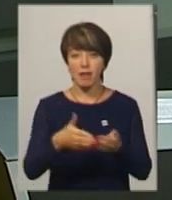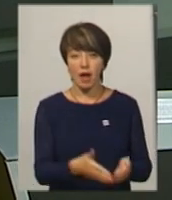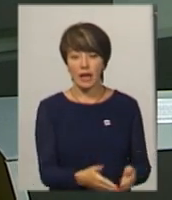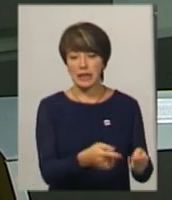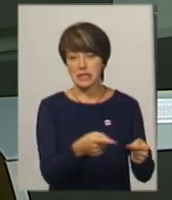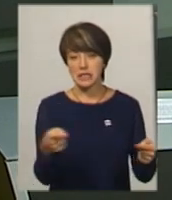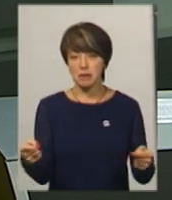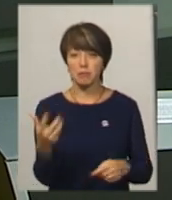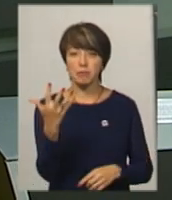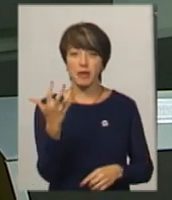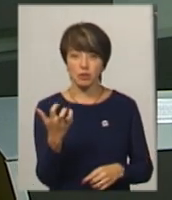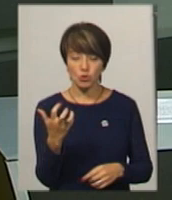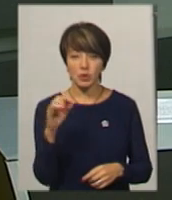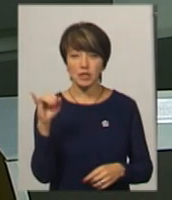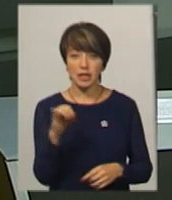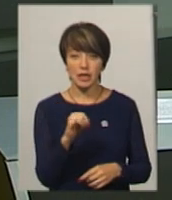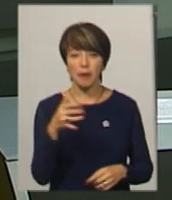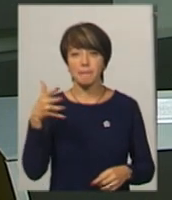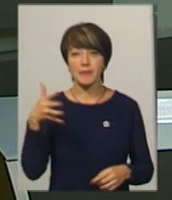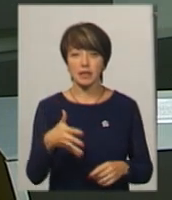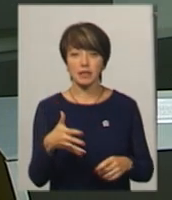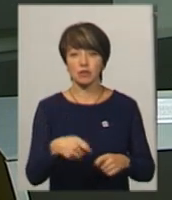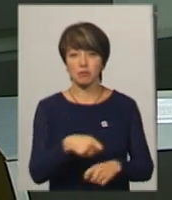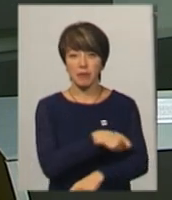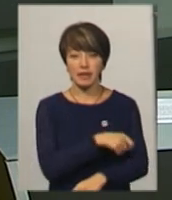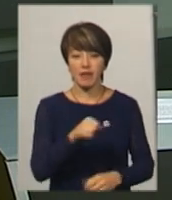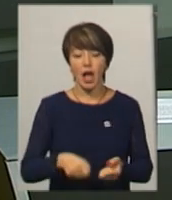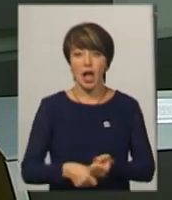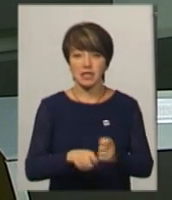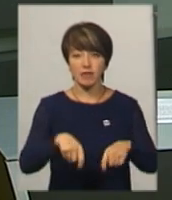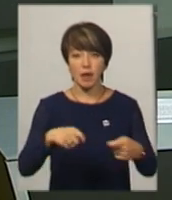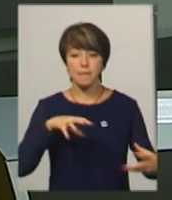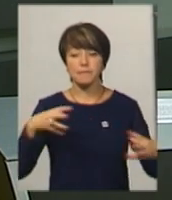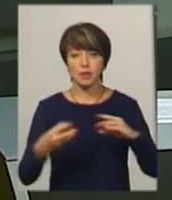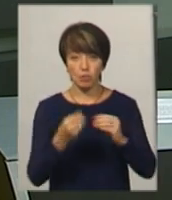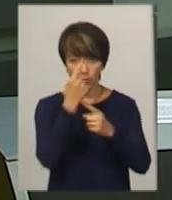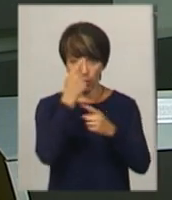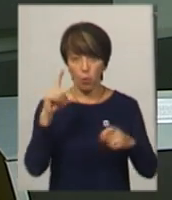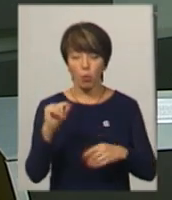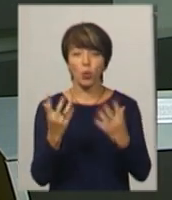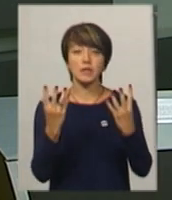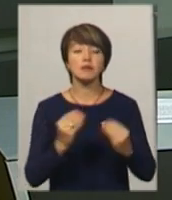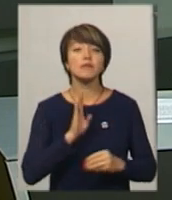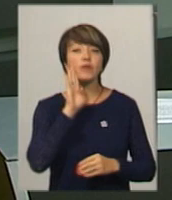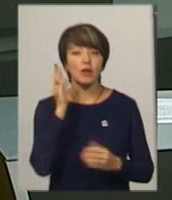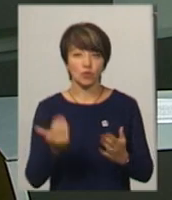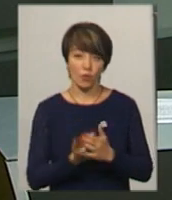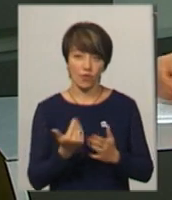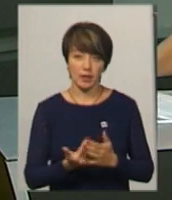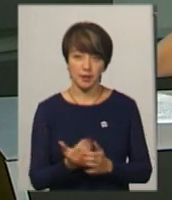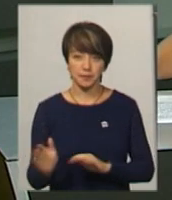на дистанціях 500 та 5000 метрів і естафета. Підсумки ми повідомимо у понеділок у ранішніх випусках